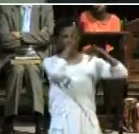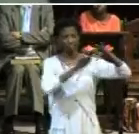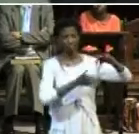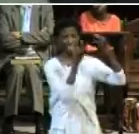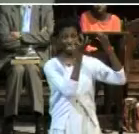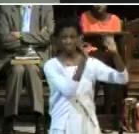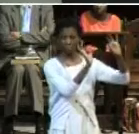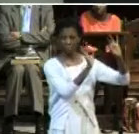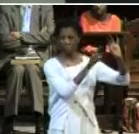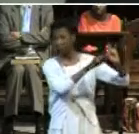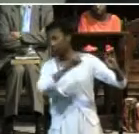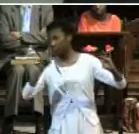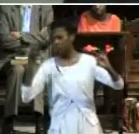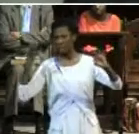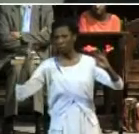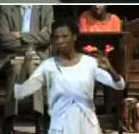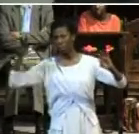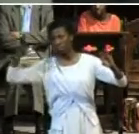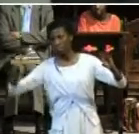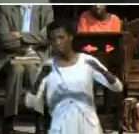parallèle.